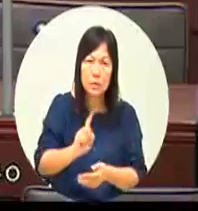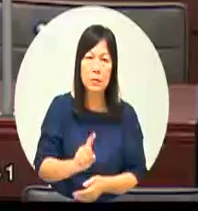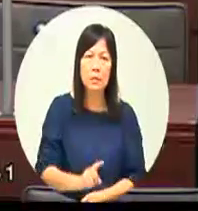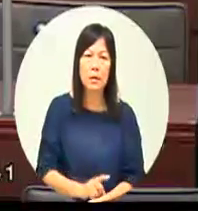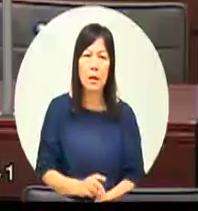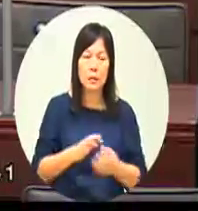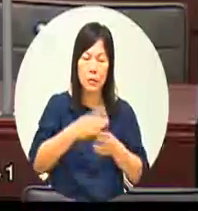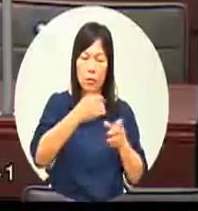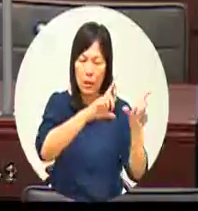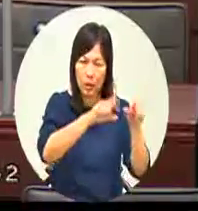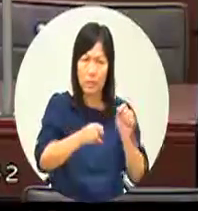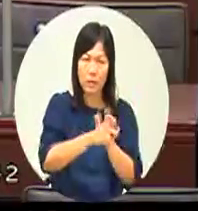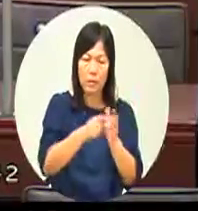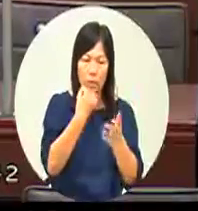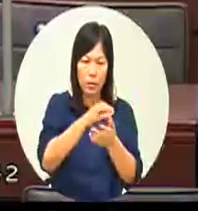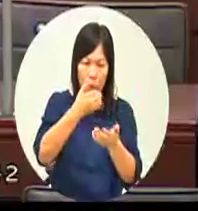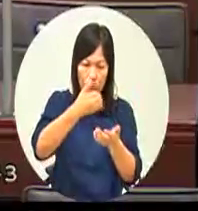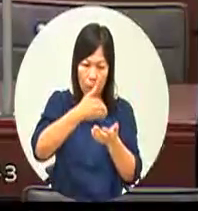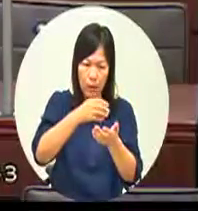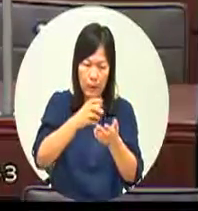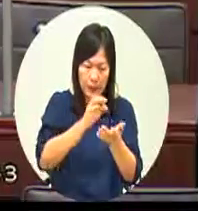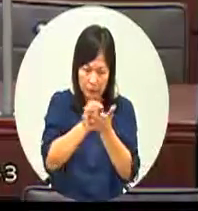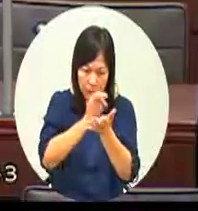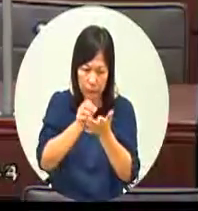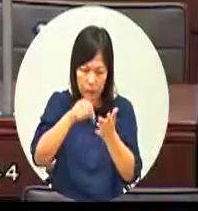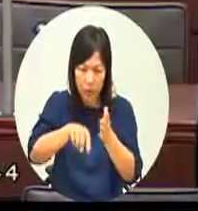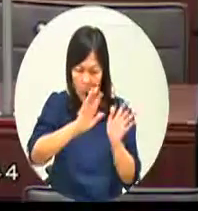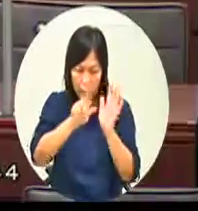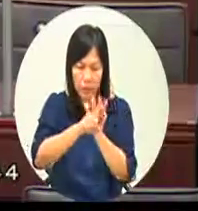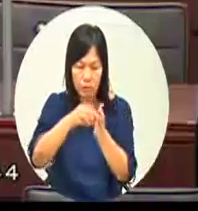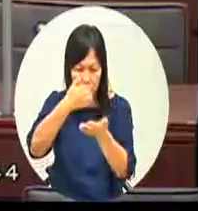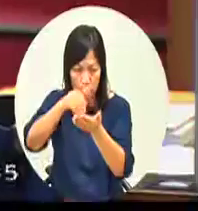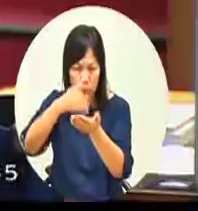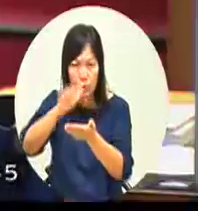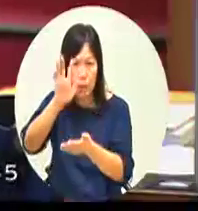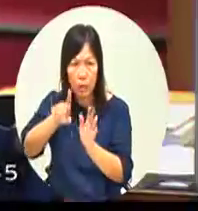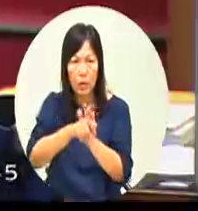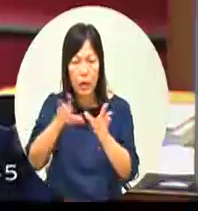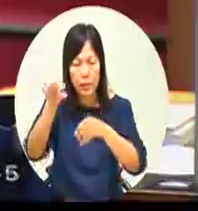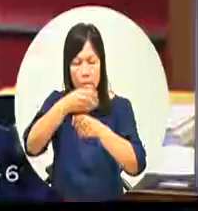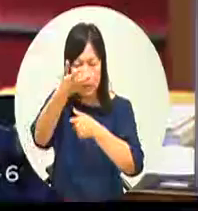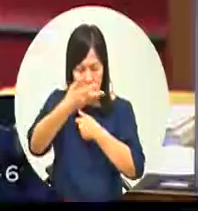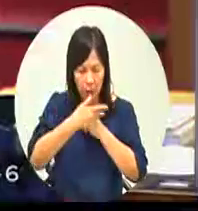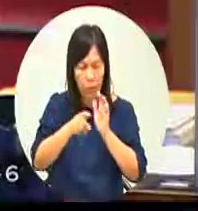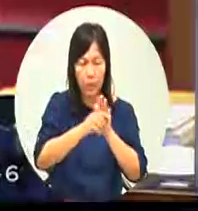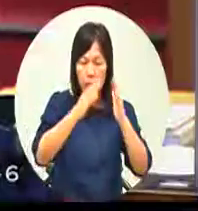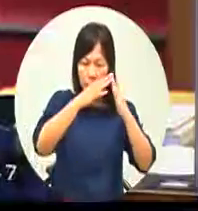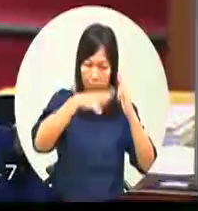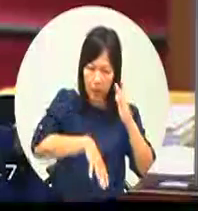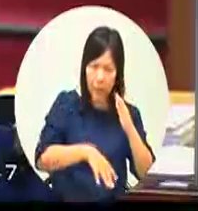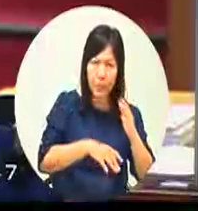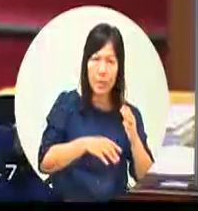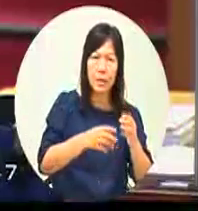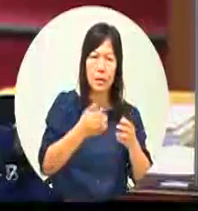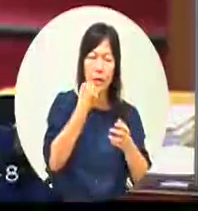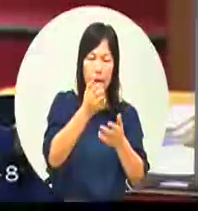全是有按照成本的部分算出来的。 好，那你就把资料送过来。那家用的部分请多多。 好，谢